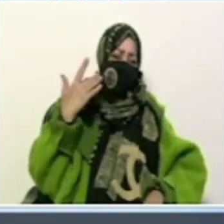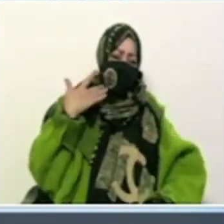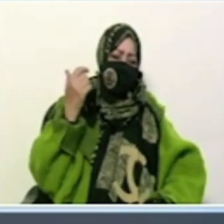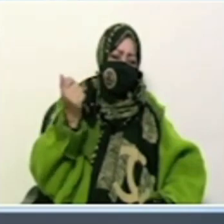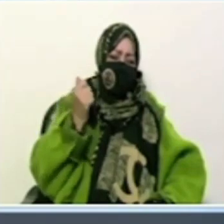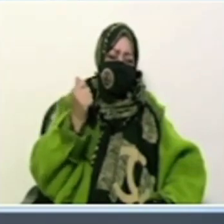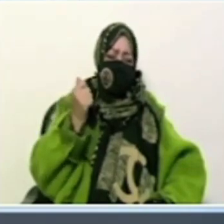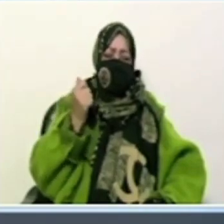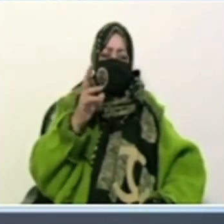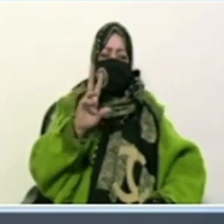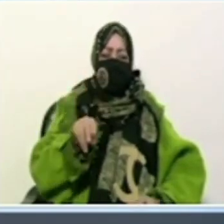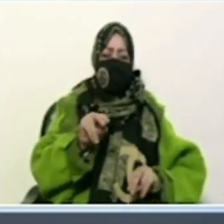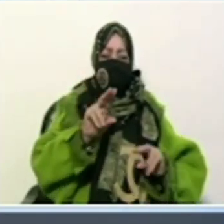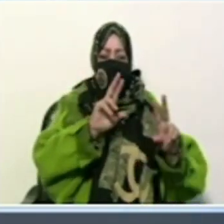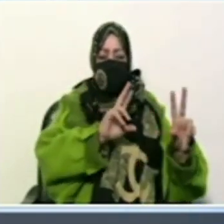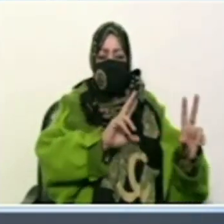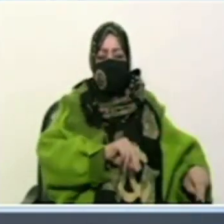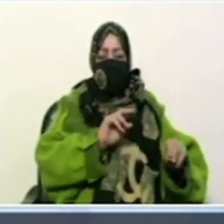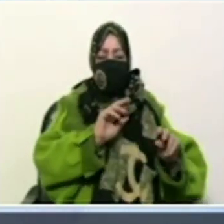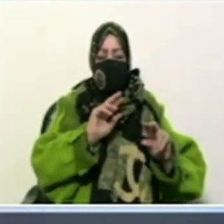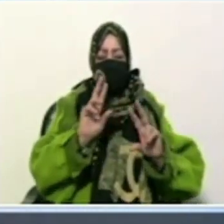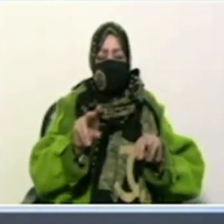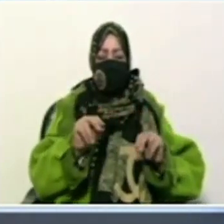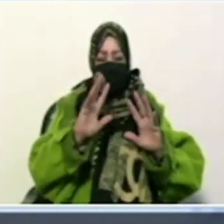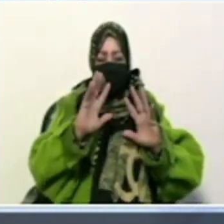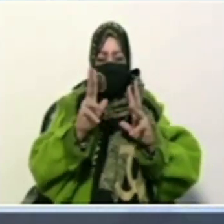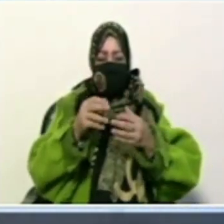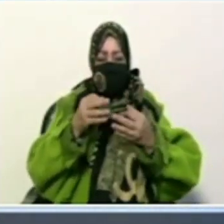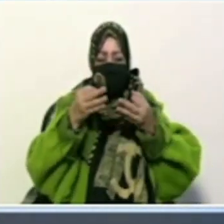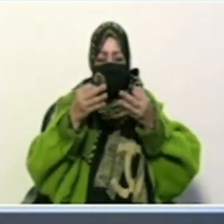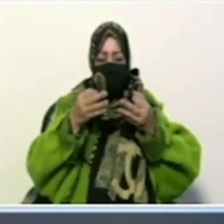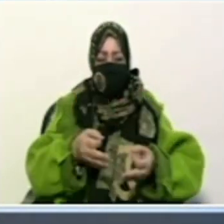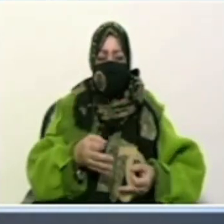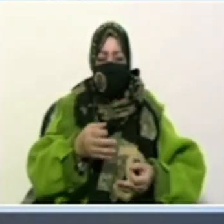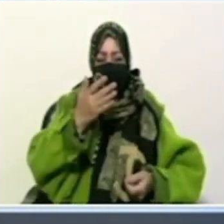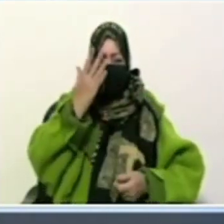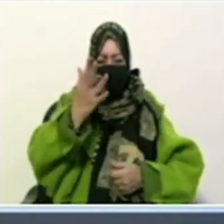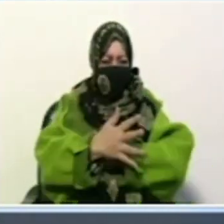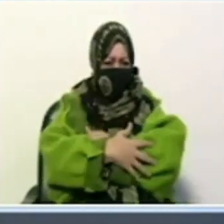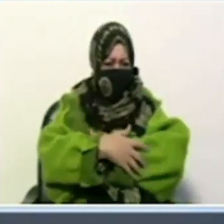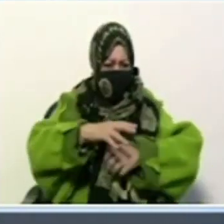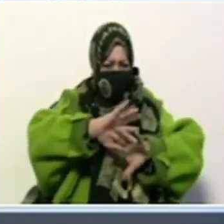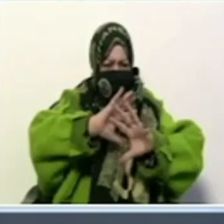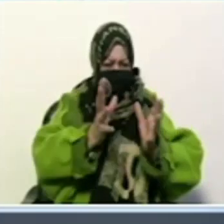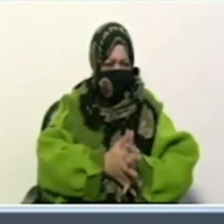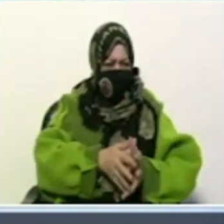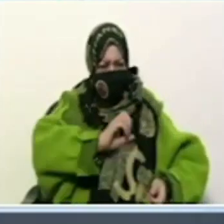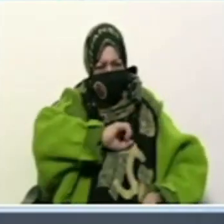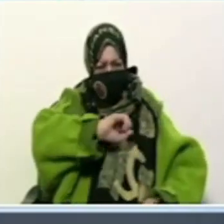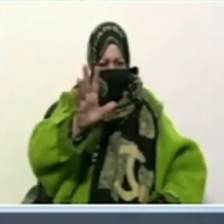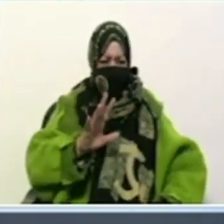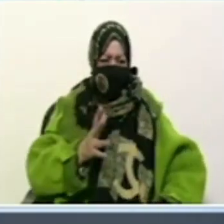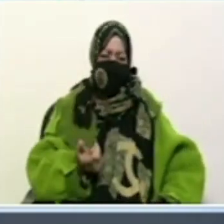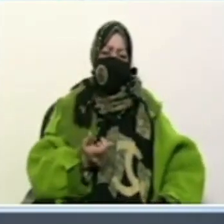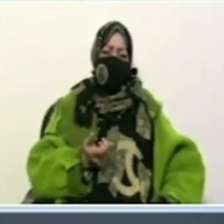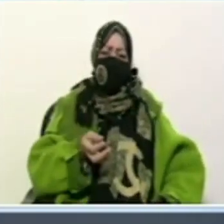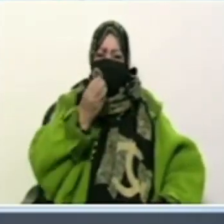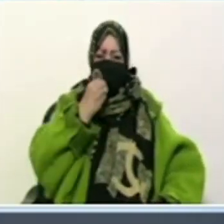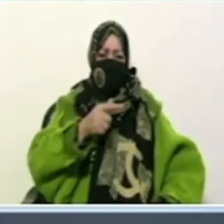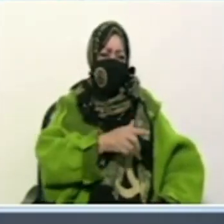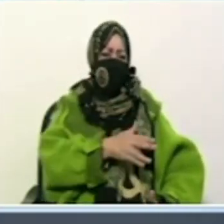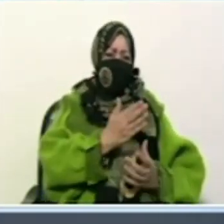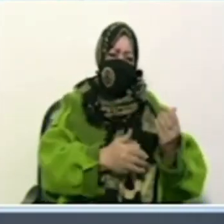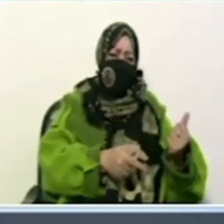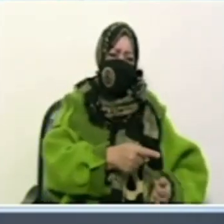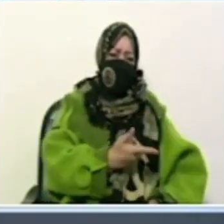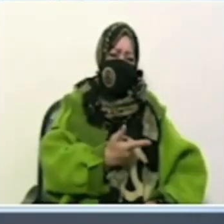بها كلها، ذبحت العقيقة ويريد أن تصدق بها كلها ولمن يعطيها وكذا، هو لا يلزمه، لو يعني لو تصدق